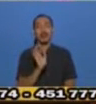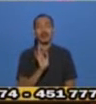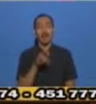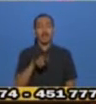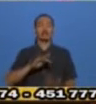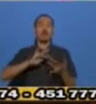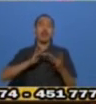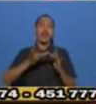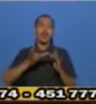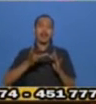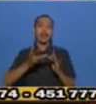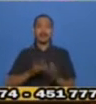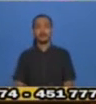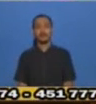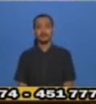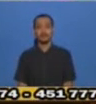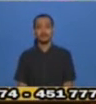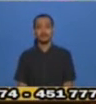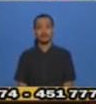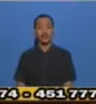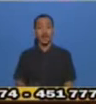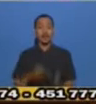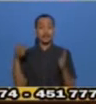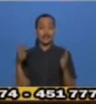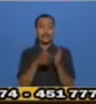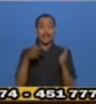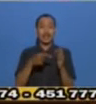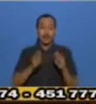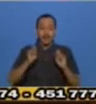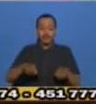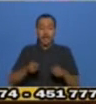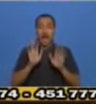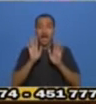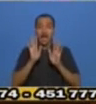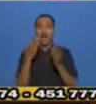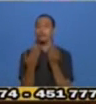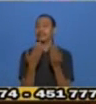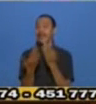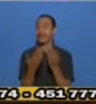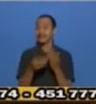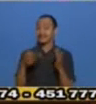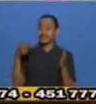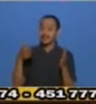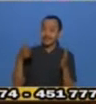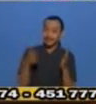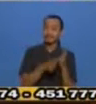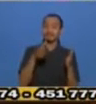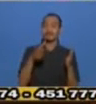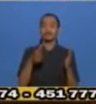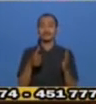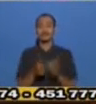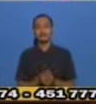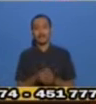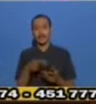semua calon sasaran itu mendaftar lewat aplikasi, diharapkan nanti kehadirannya itu sudah